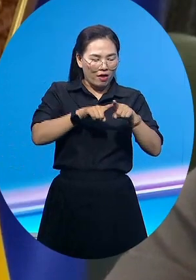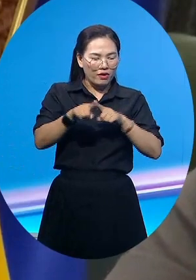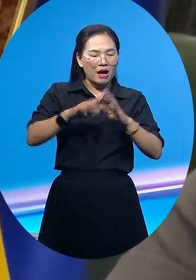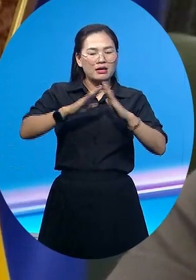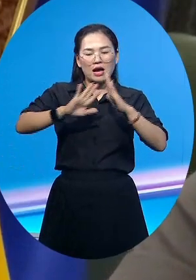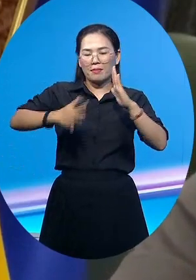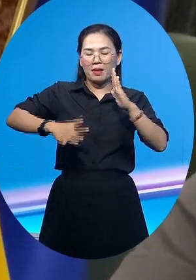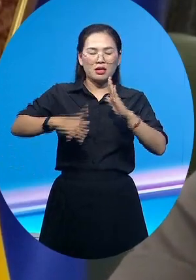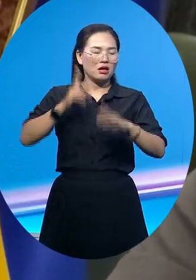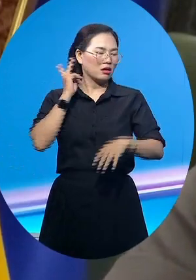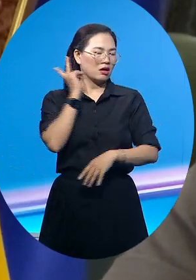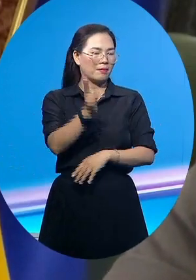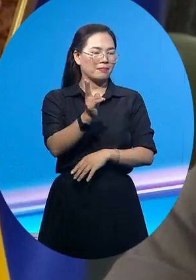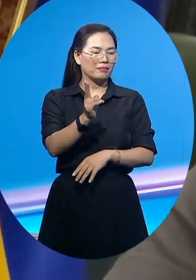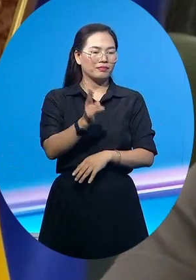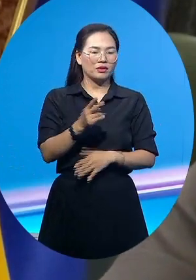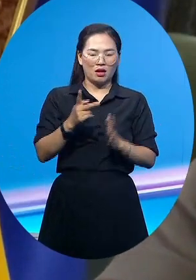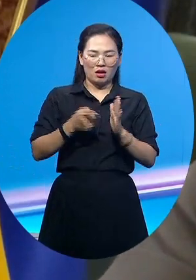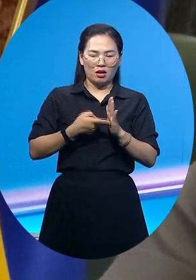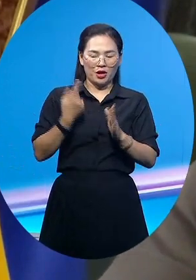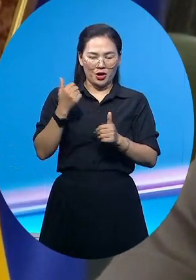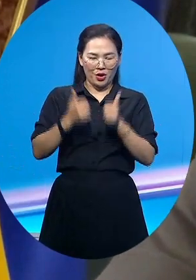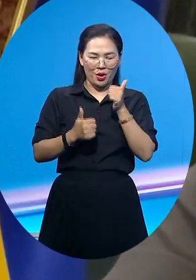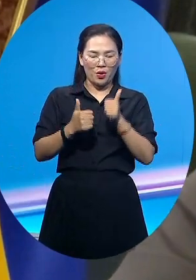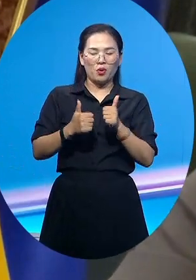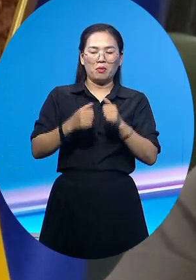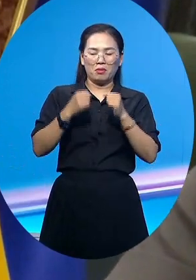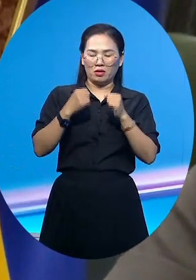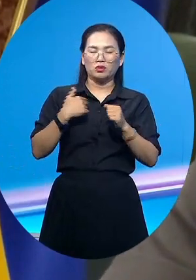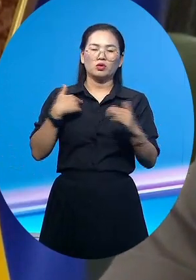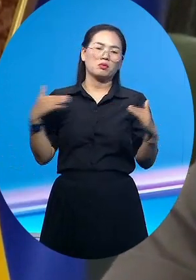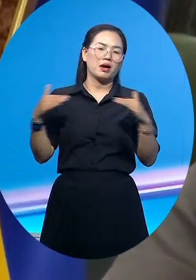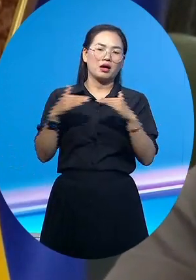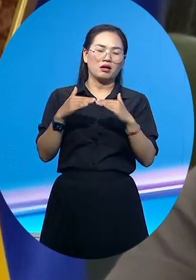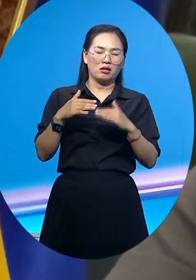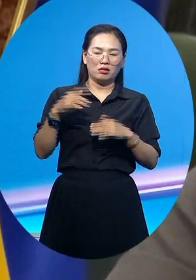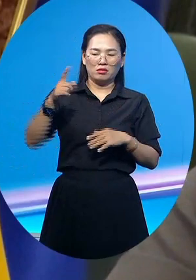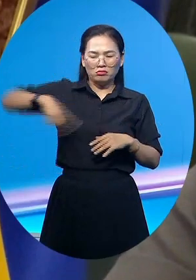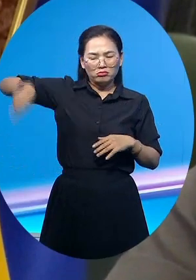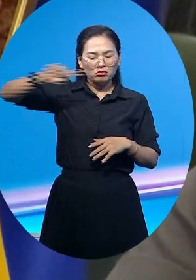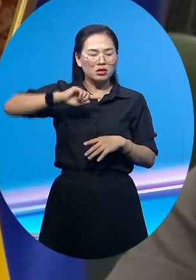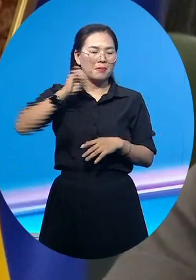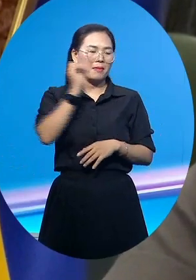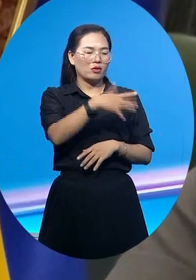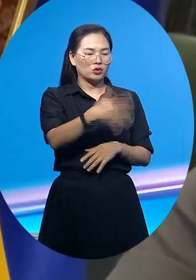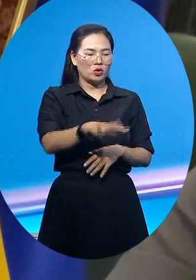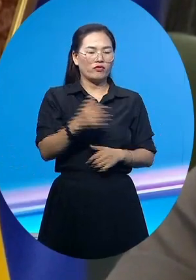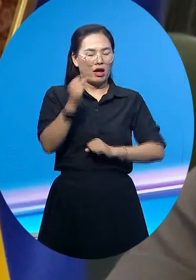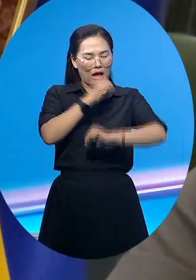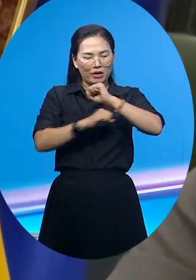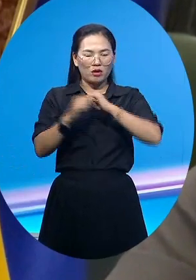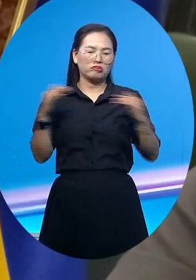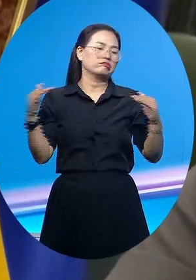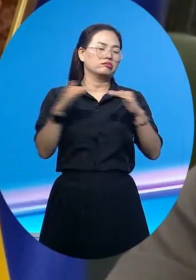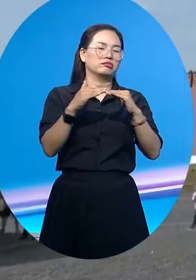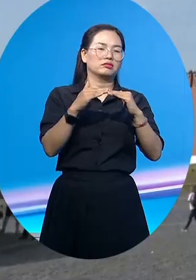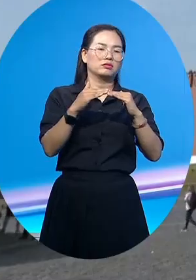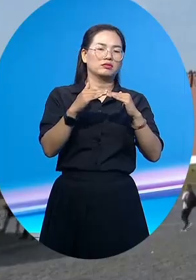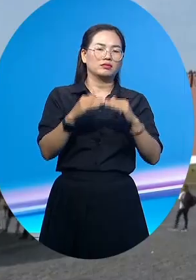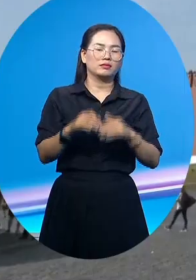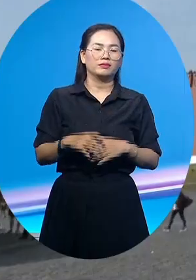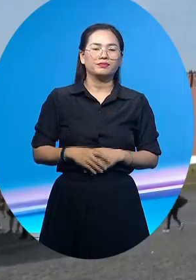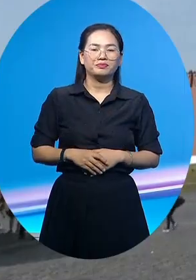do các nhà máy điện hạt nhân lần này sẽ không giống như sự việc tại cao thế giới đã được cảnh báo vào chiều dài có thể hành động và phải hành động